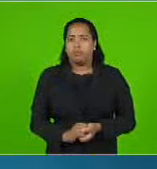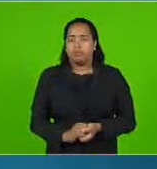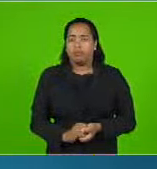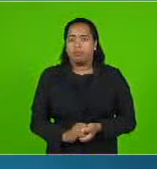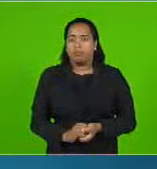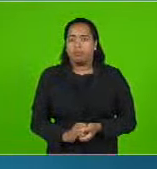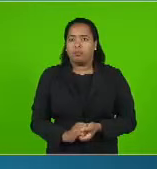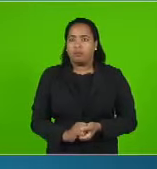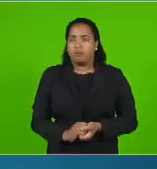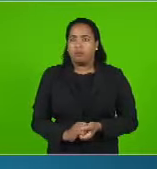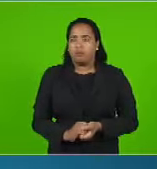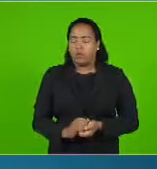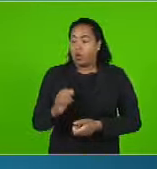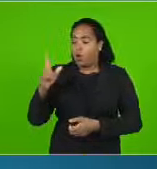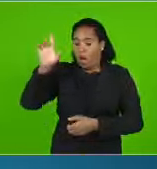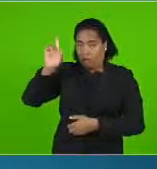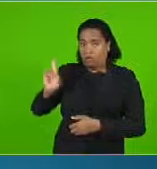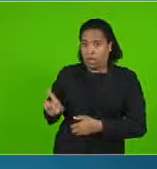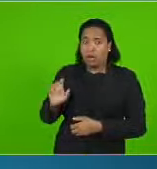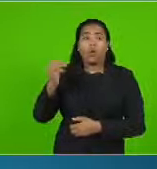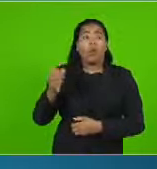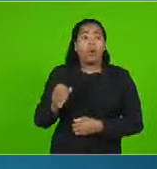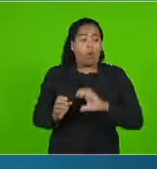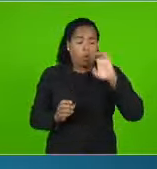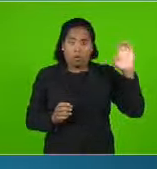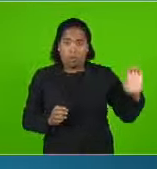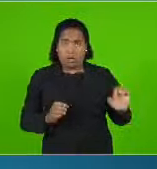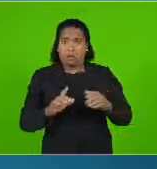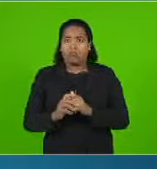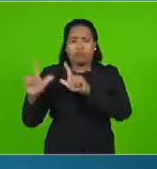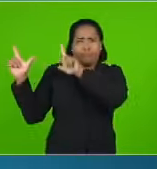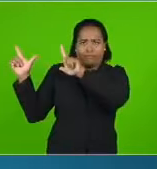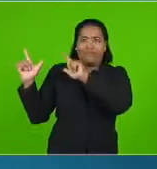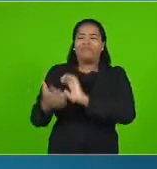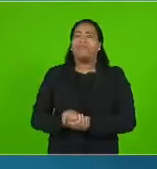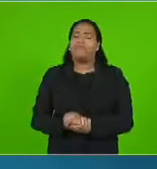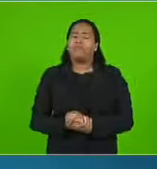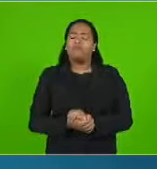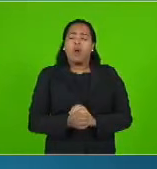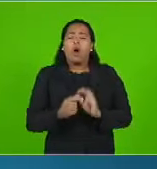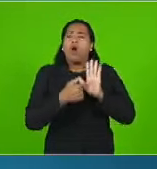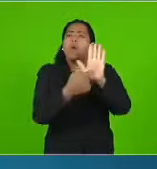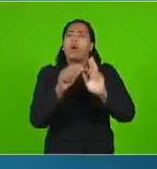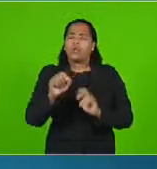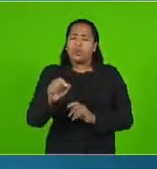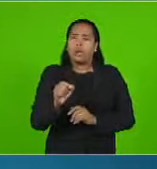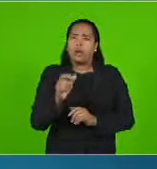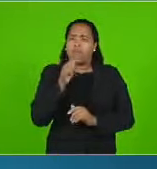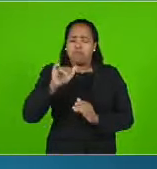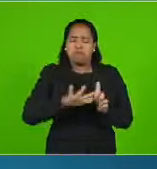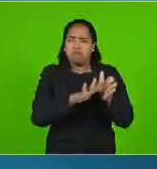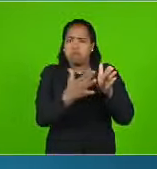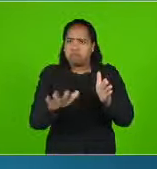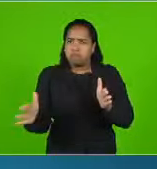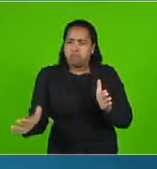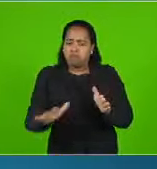португальском, можете читать. Да, вот с правой стороны заголовок был «Мир умирает».